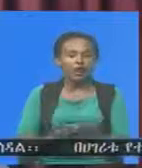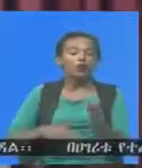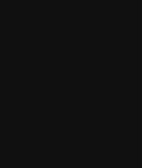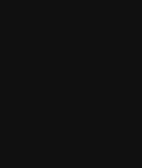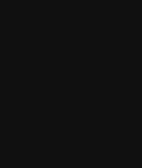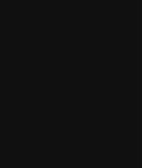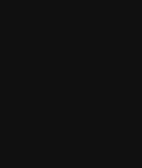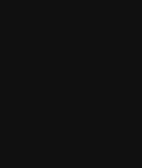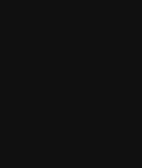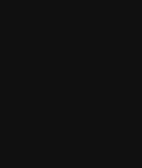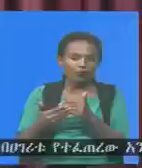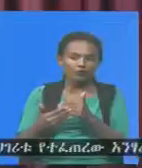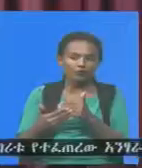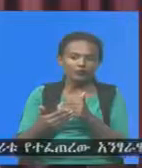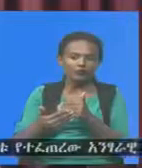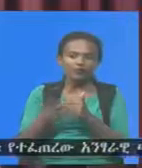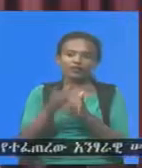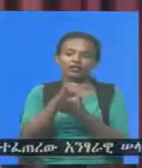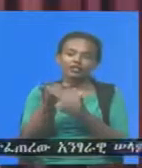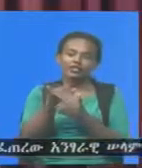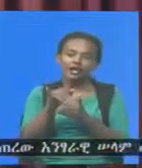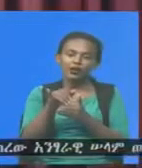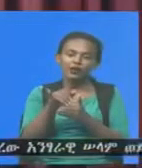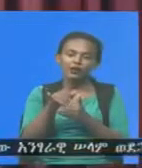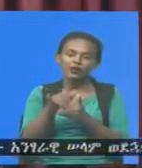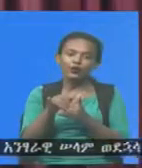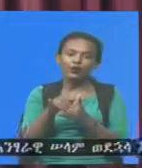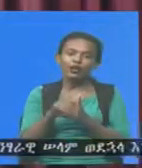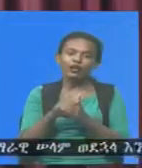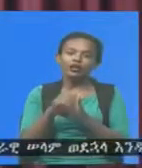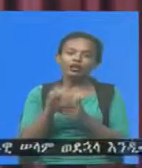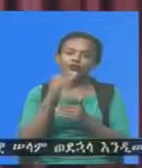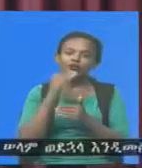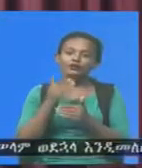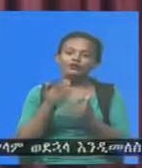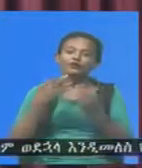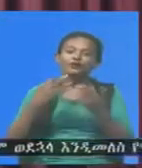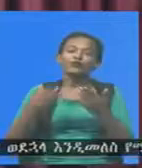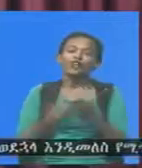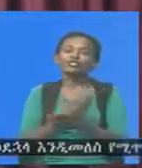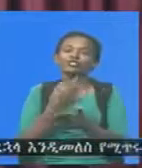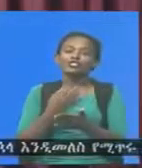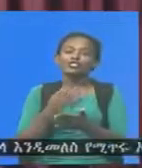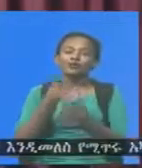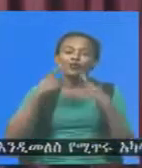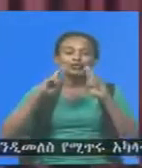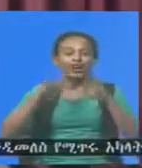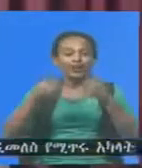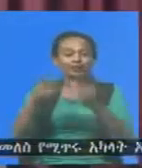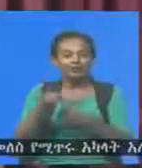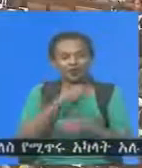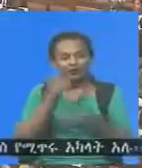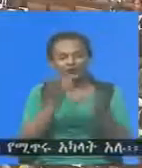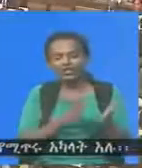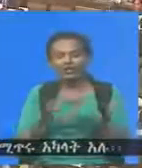በሚቀጥለው ለዛሬው ፍሬሽ ሪፖርት አቅራቢ ሳልሆን ተዘጋጅቼ እመጣለሁ። ለዛሬ አመሰግናለሁ።